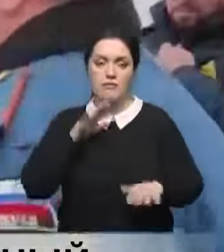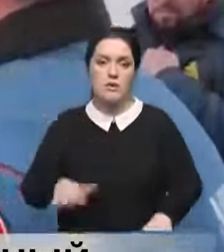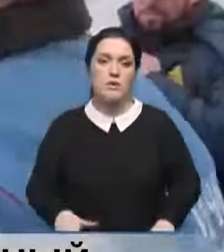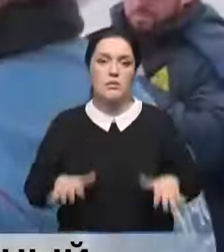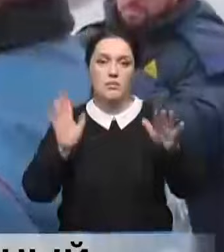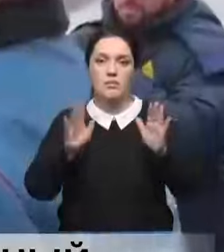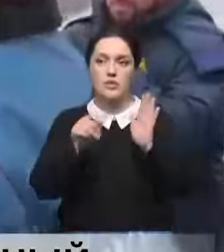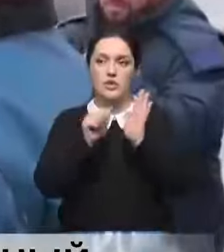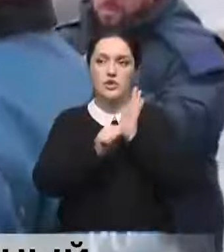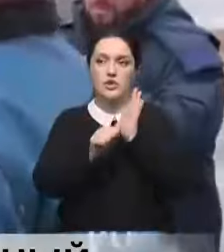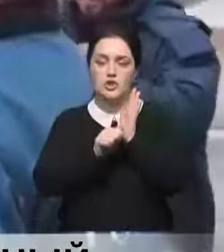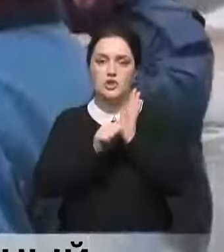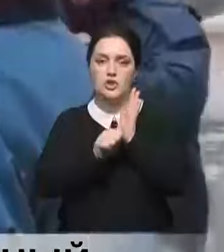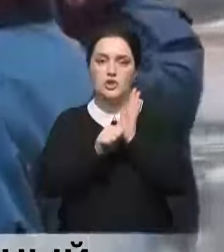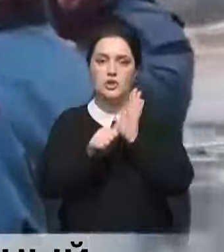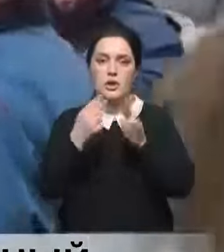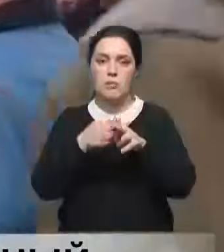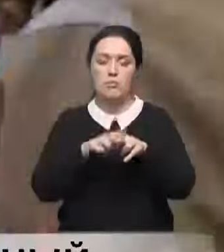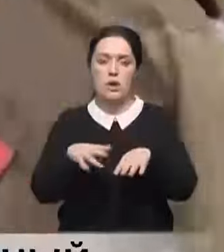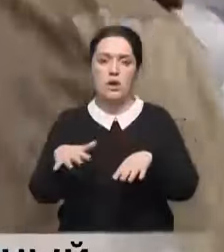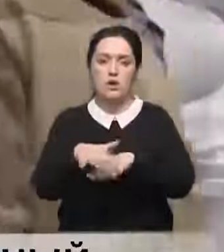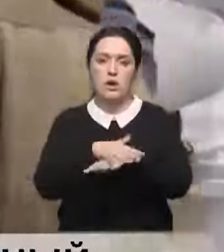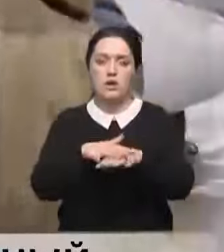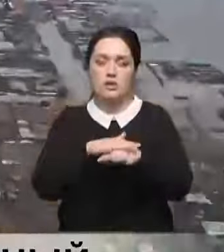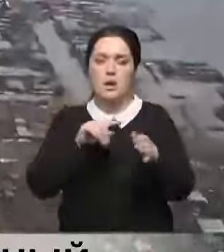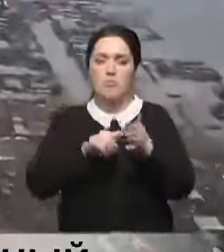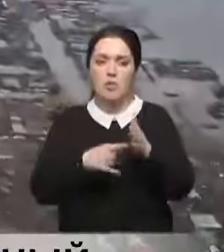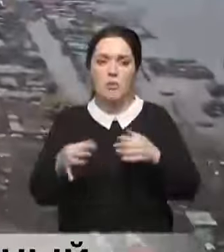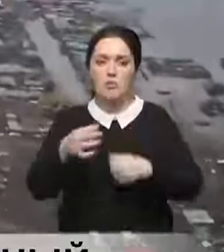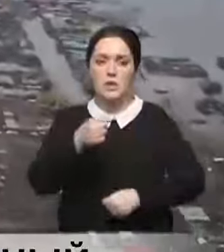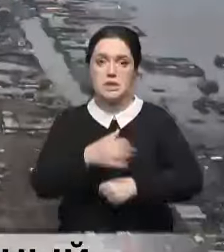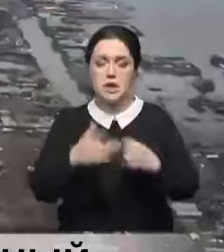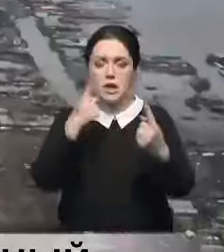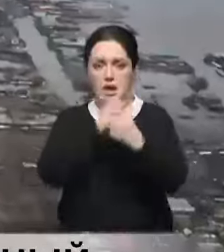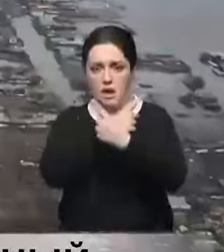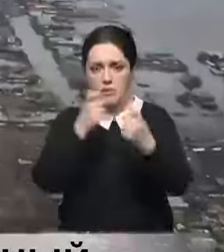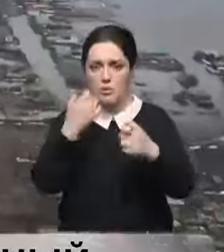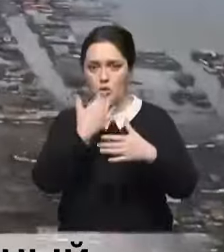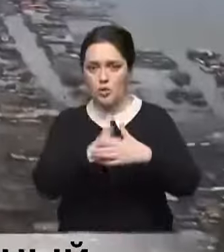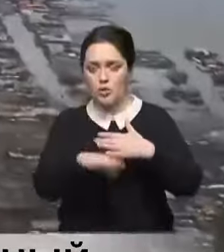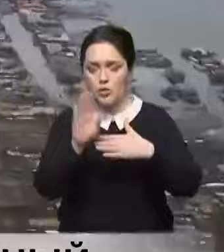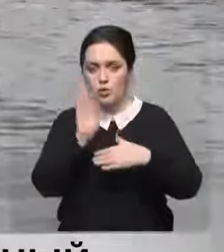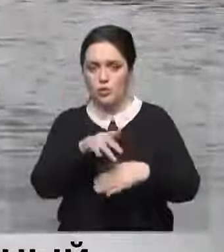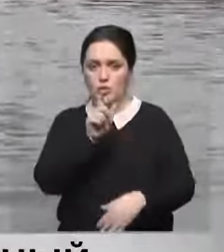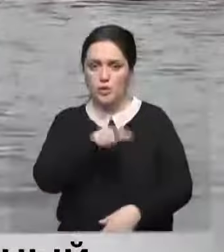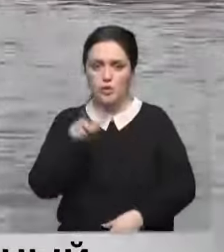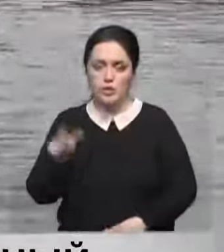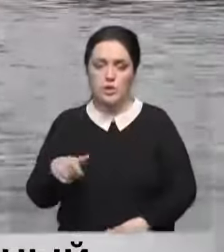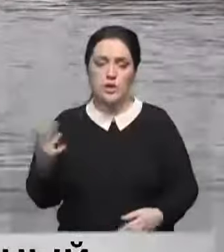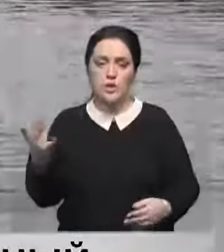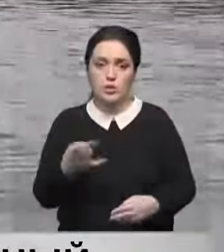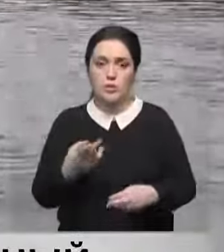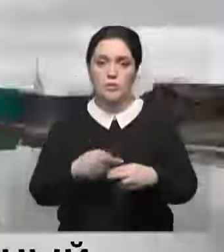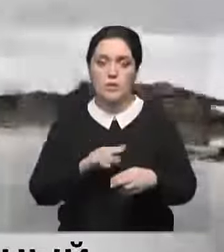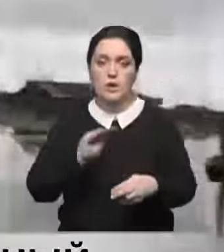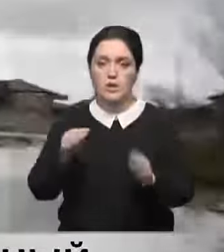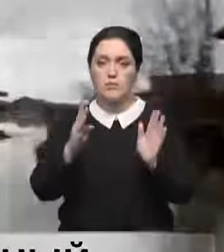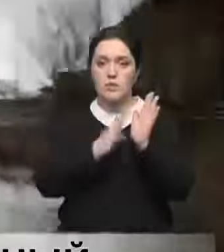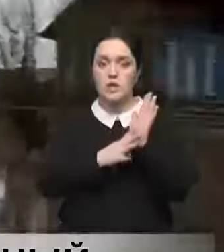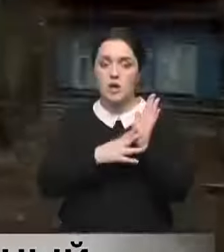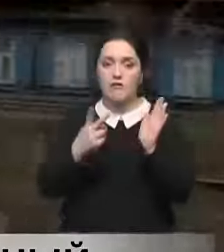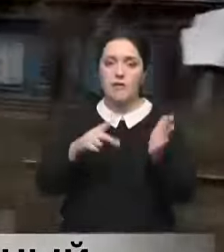свыше 60 населенных пунктов, включая областной центр. Жителей призывают эвакуироваться из зон возможного подтопления. В регионе установили